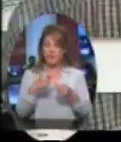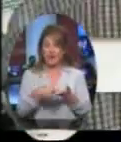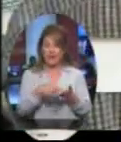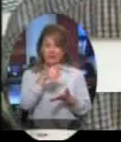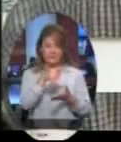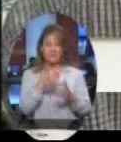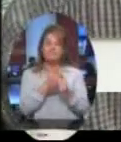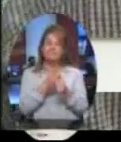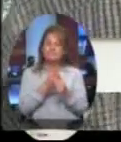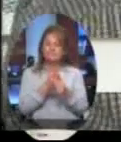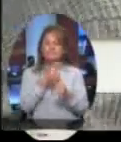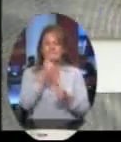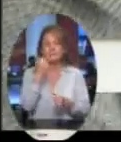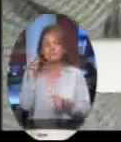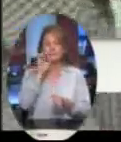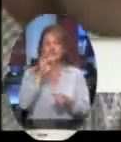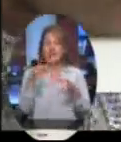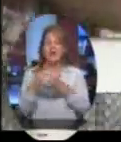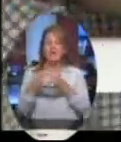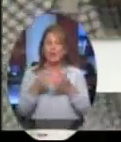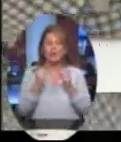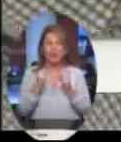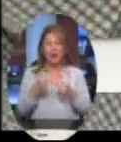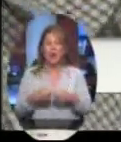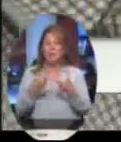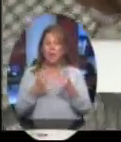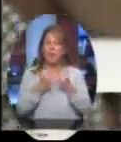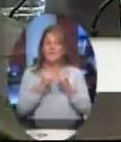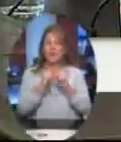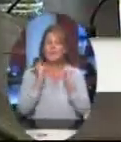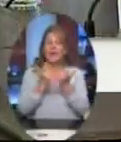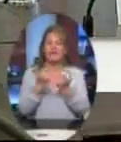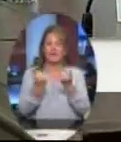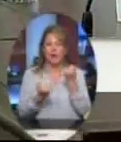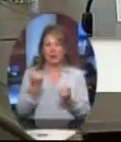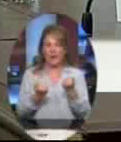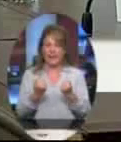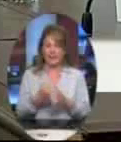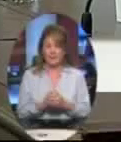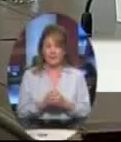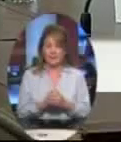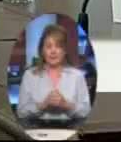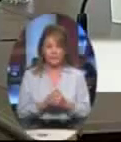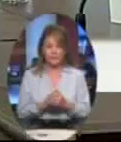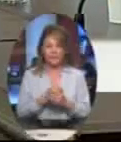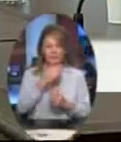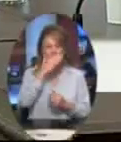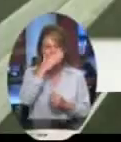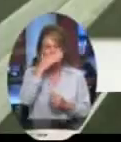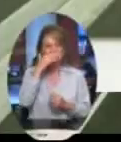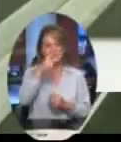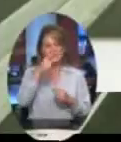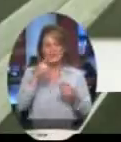מעקב בנושא סירובן של חברות הביטוח למכור ביטוחים מקיפים לנהגים. מעוז רוזנפלד, נשיא סוכני הביטוח,